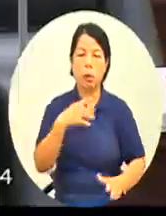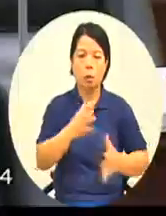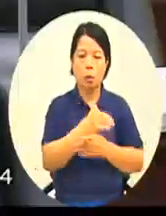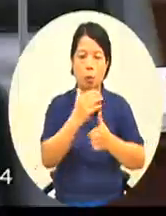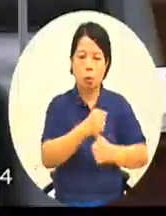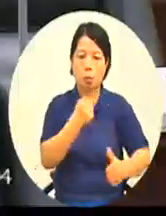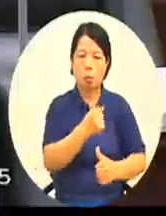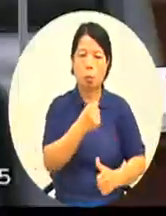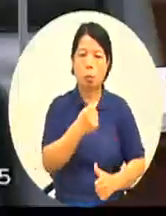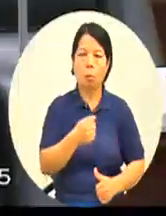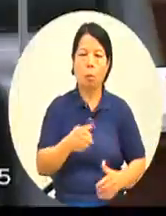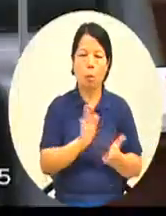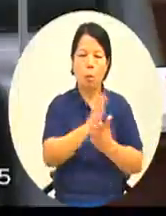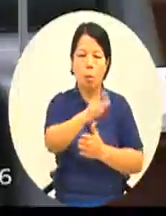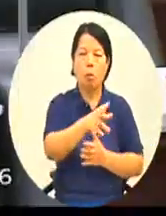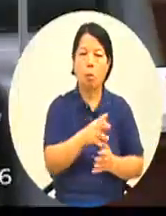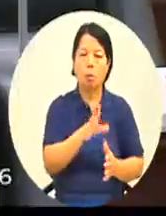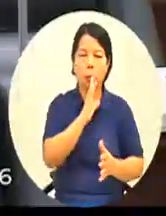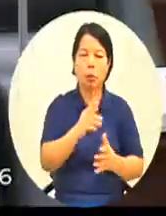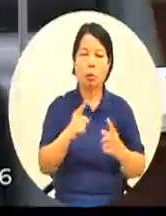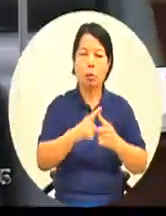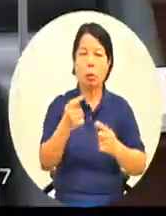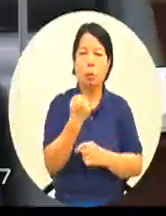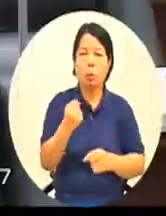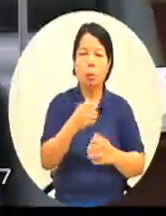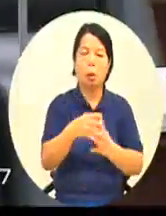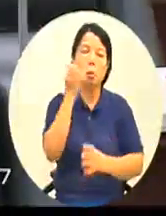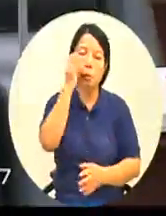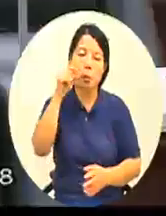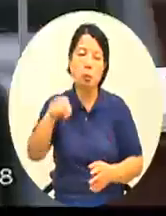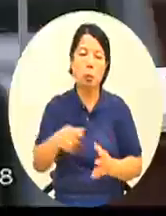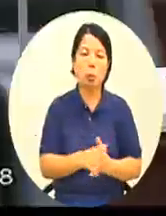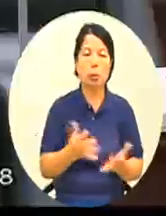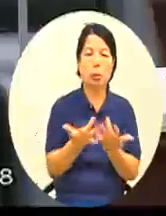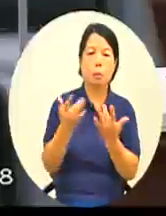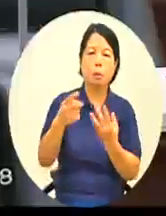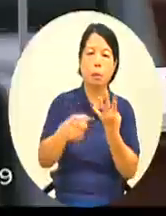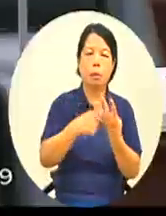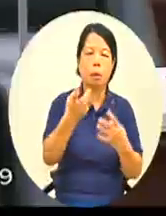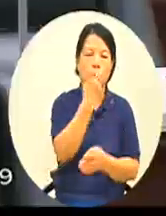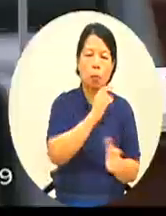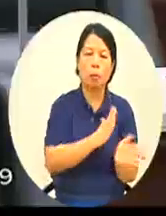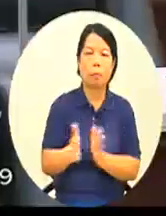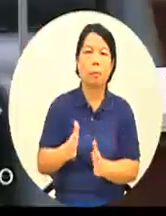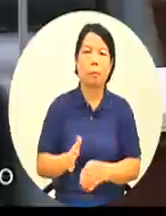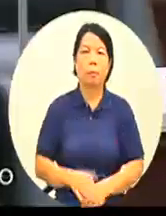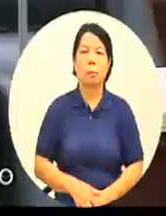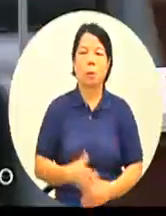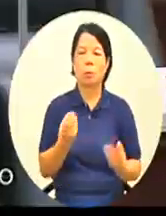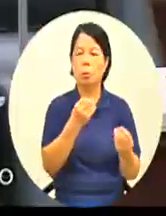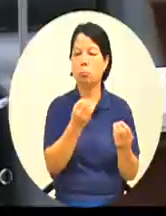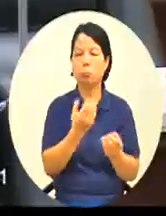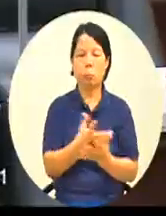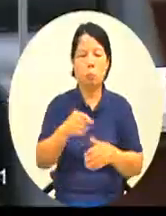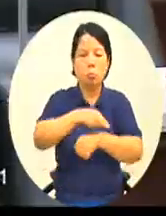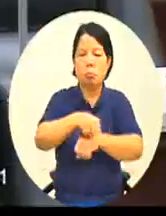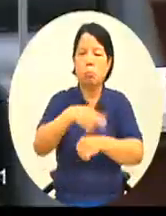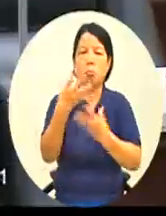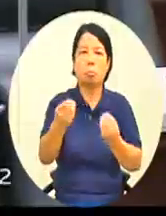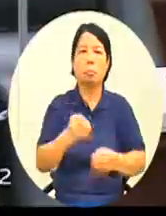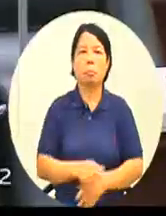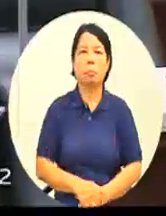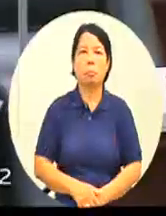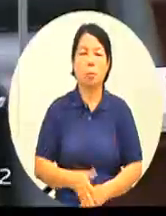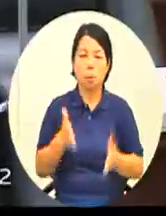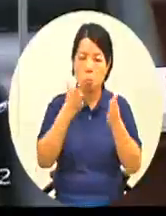这样子的未来的可能的人力资源、观光资源、产业资源、管理资源我没有看到是不是有针对